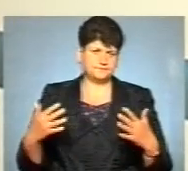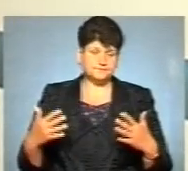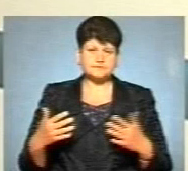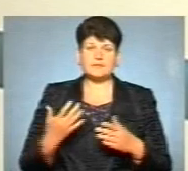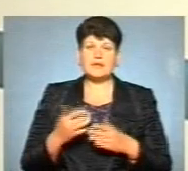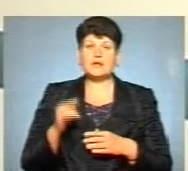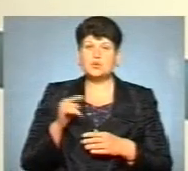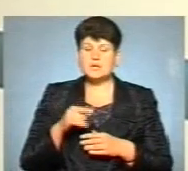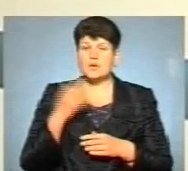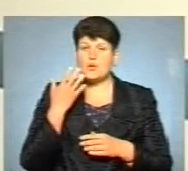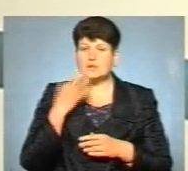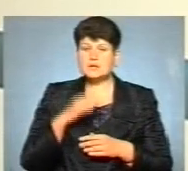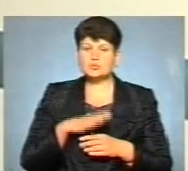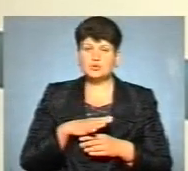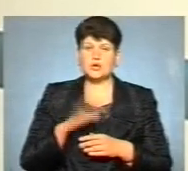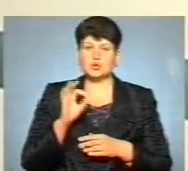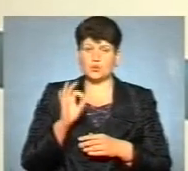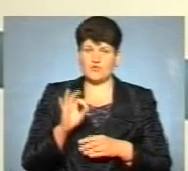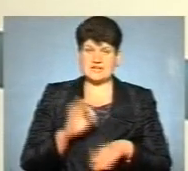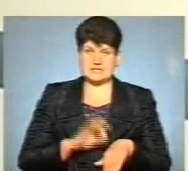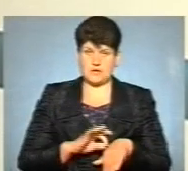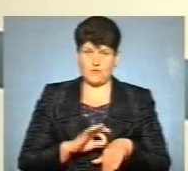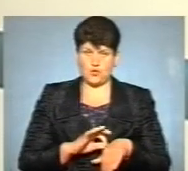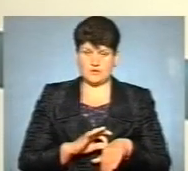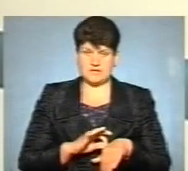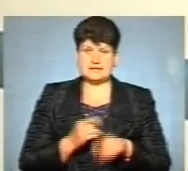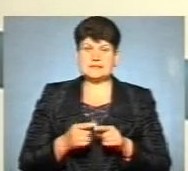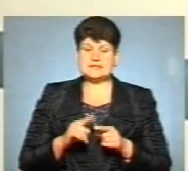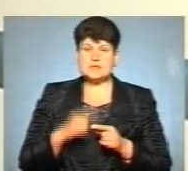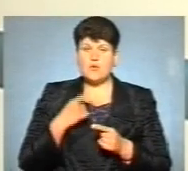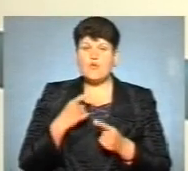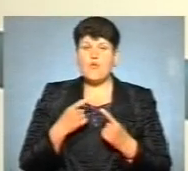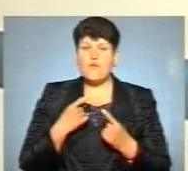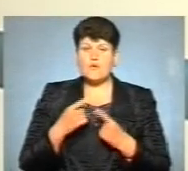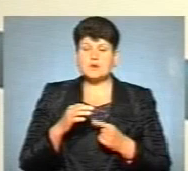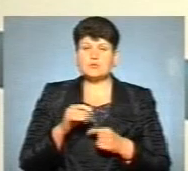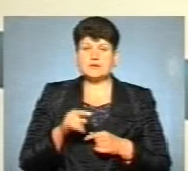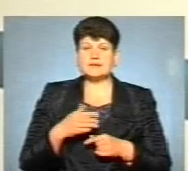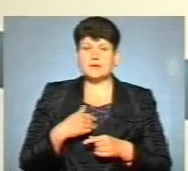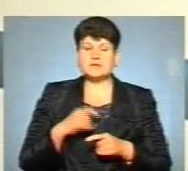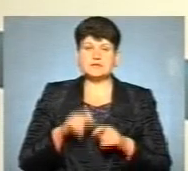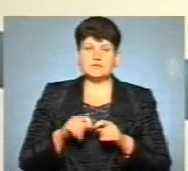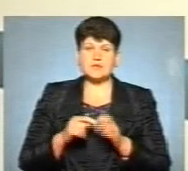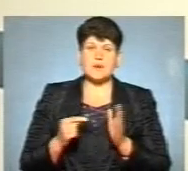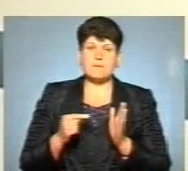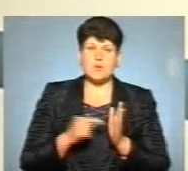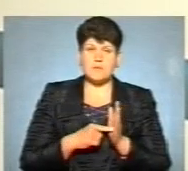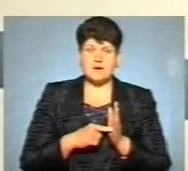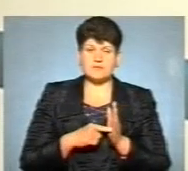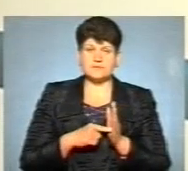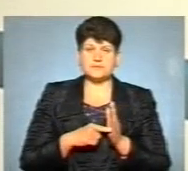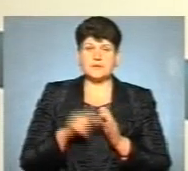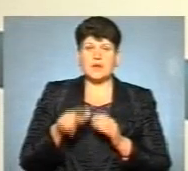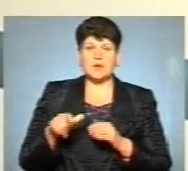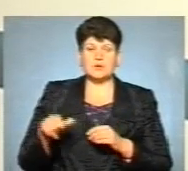коли була нульова захворюваність, це говорить про те, що нам на тестування попав контингент людей,